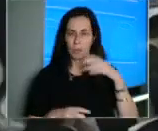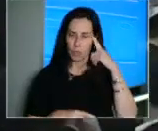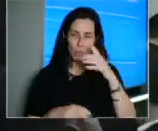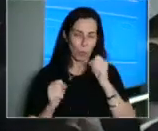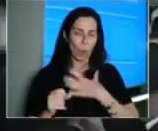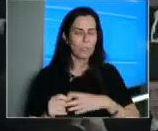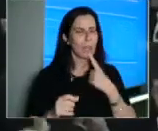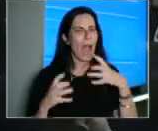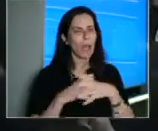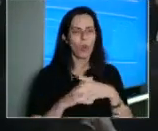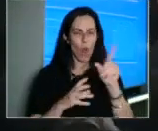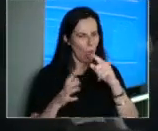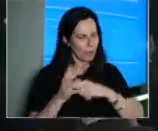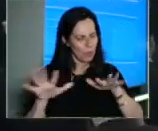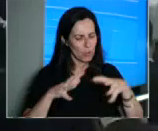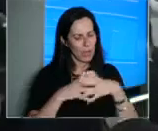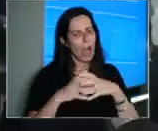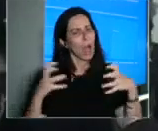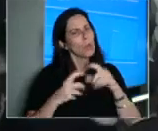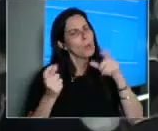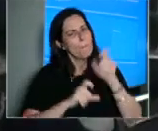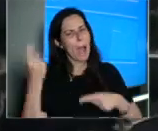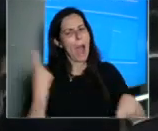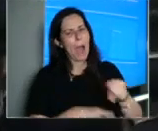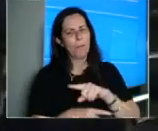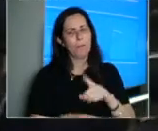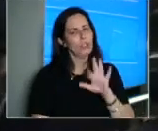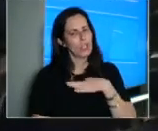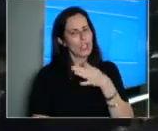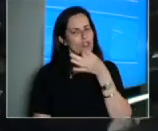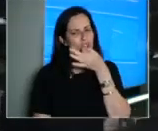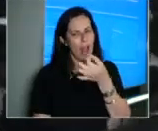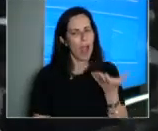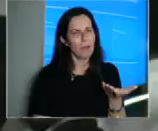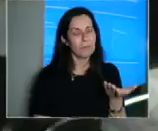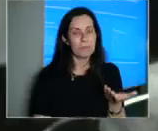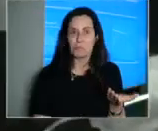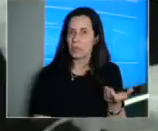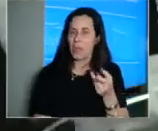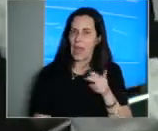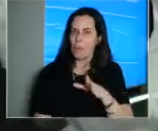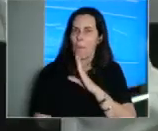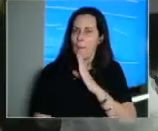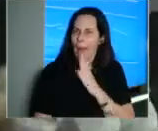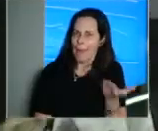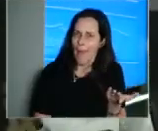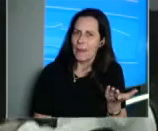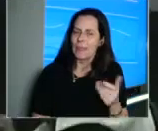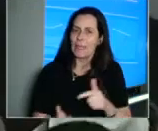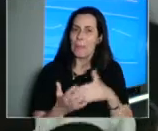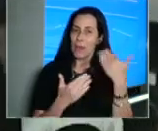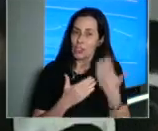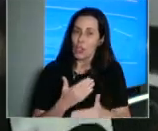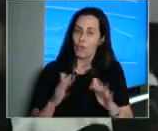אתה קורא אחדות, לא במובן של ממשלת אחדות, אלא בעם. ונשאלת השאלה, האם אין כאן איזושהי בעיה מובנית? כי